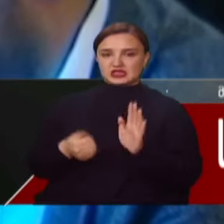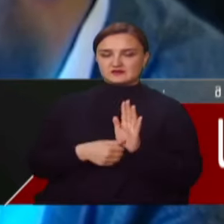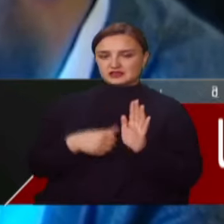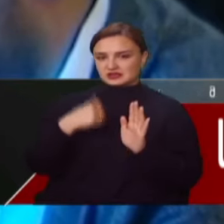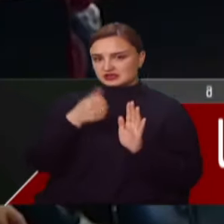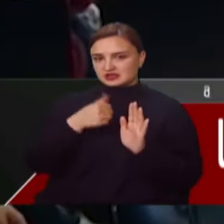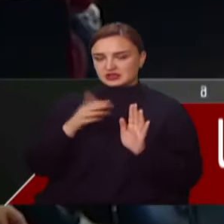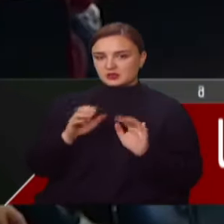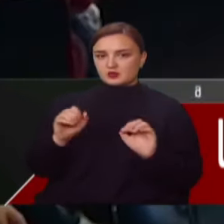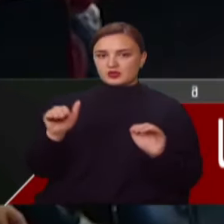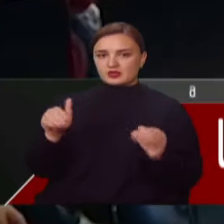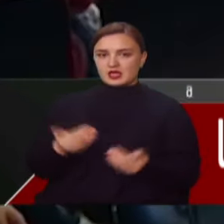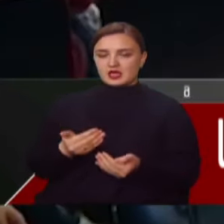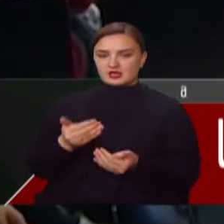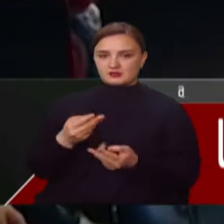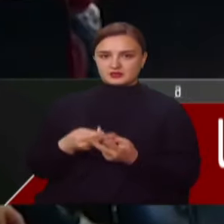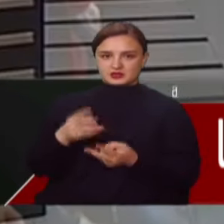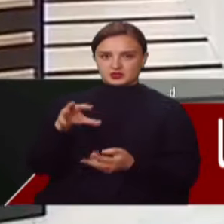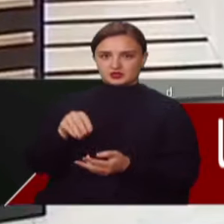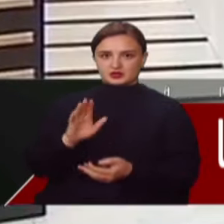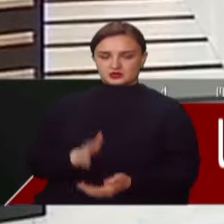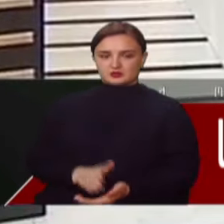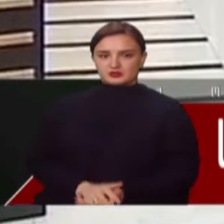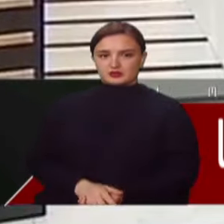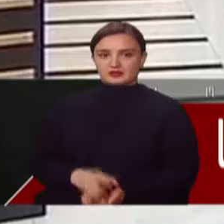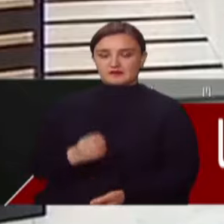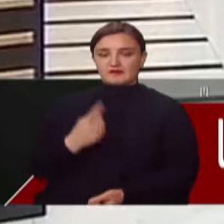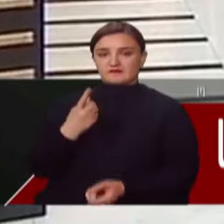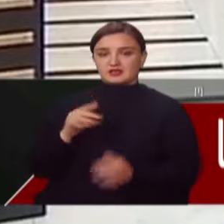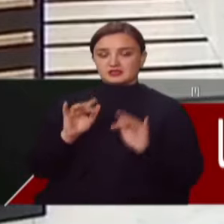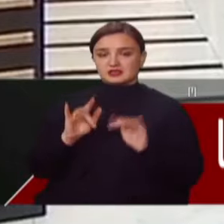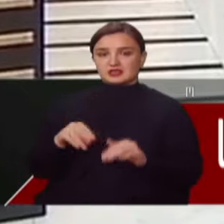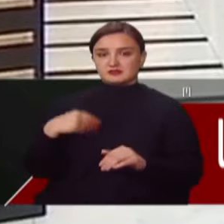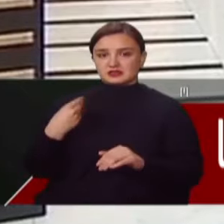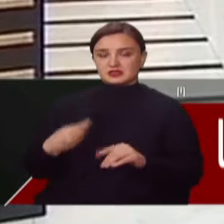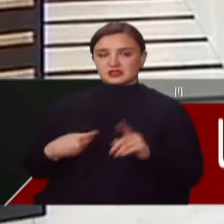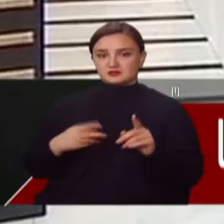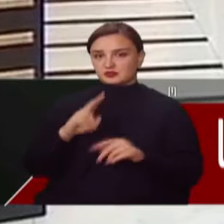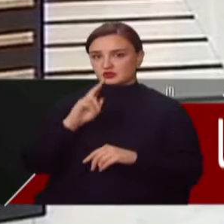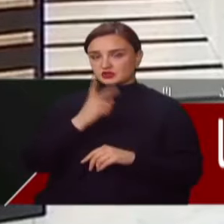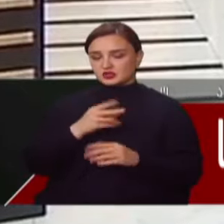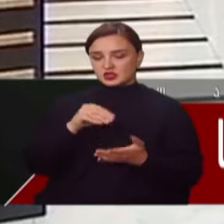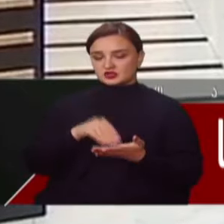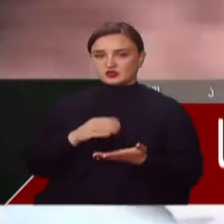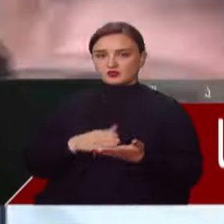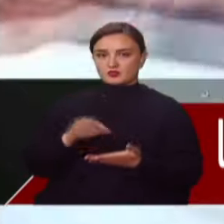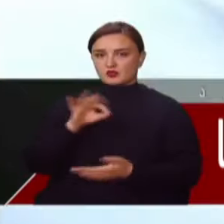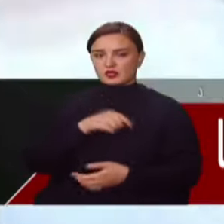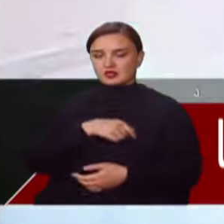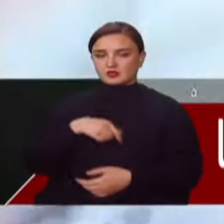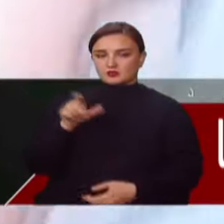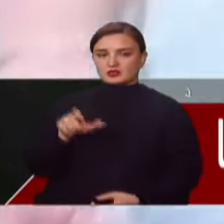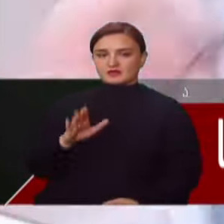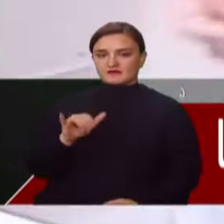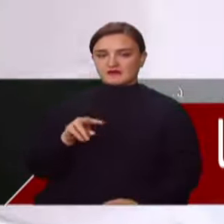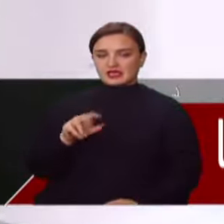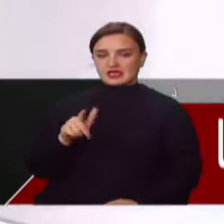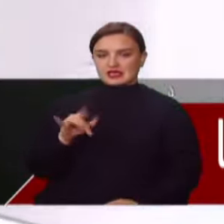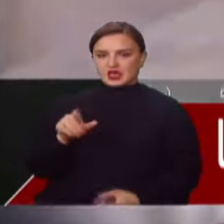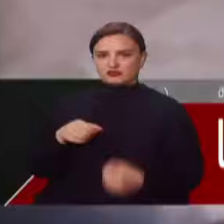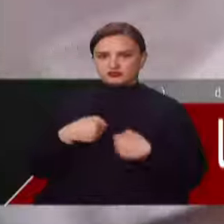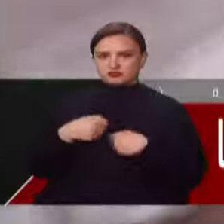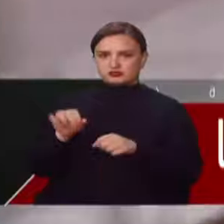არამედ გაცილებით ნაკლებს გაატარებდნენ. კიდევ ერთი საქმე, რასაც სტრასბურგის სარჩელში ხვდებით, დეპუტატ ვალერი გელაშვილის ცემი საქმეა. სწორედ